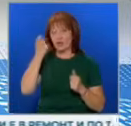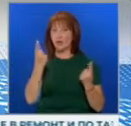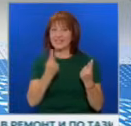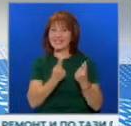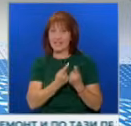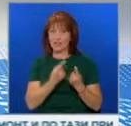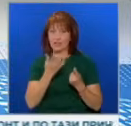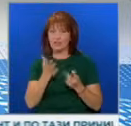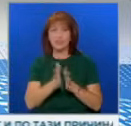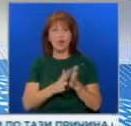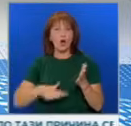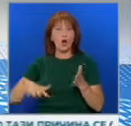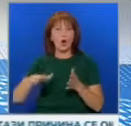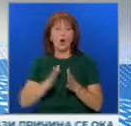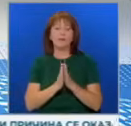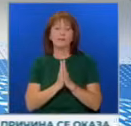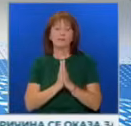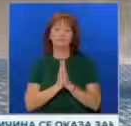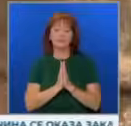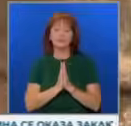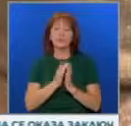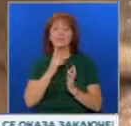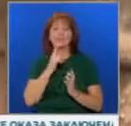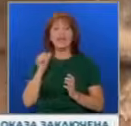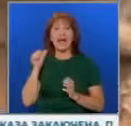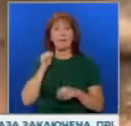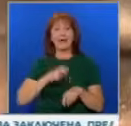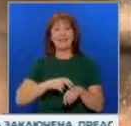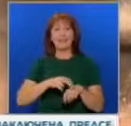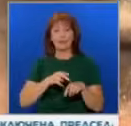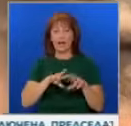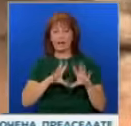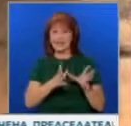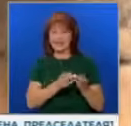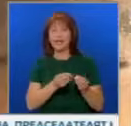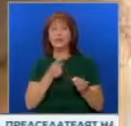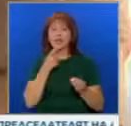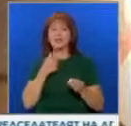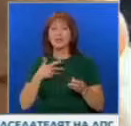подкрепили призива на Ахмед Доган за оставка на Делян Пеевски. ДПС!